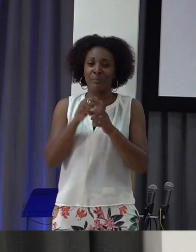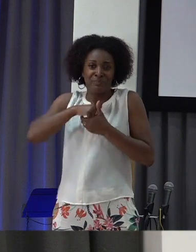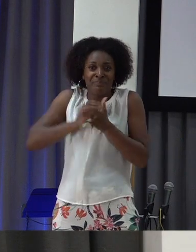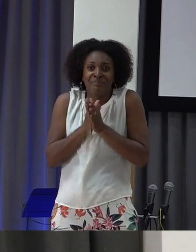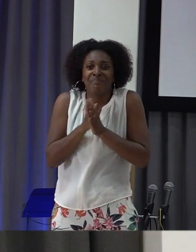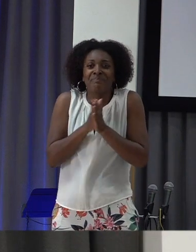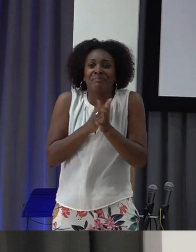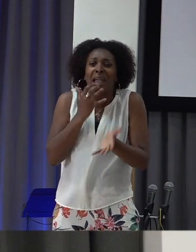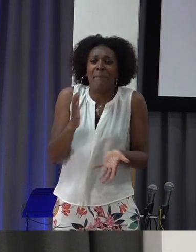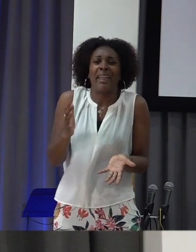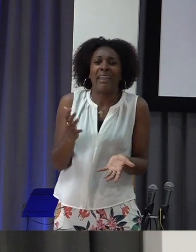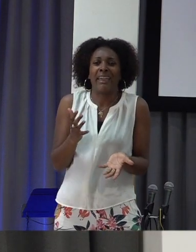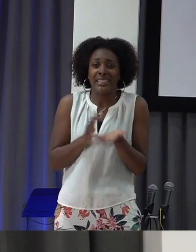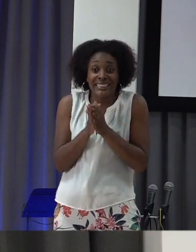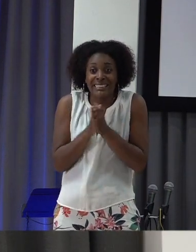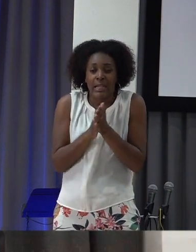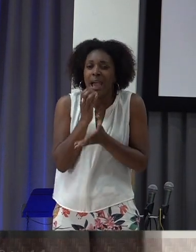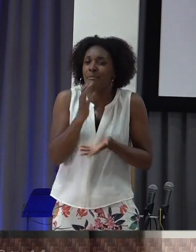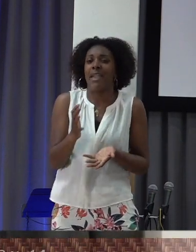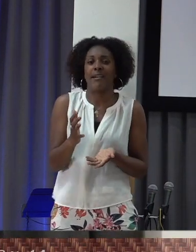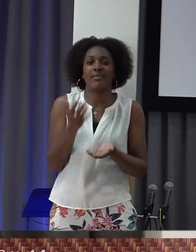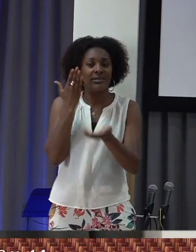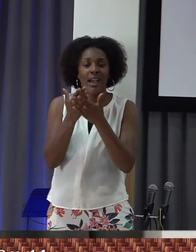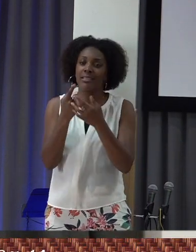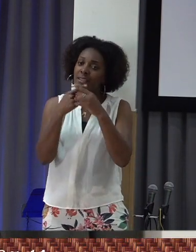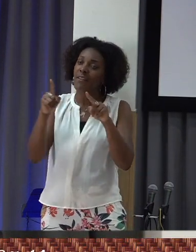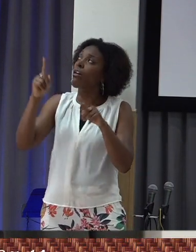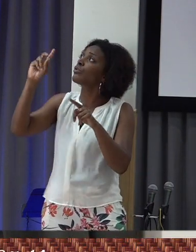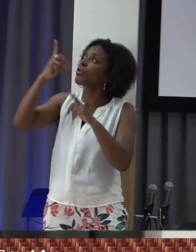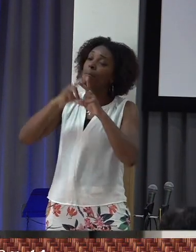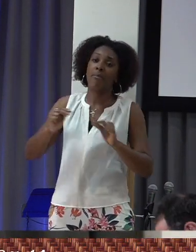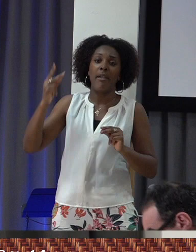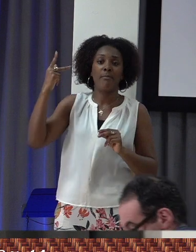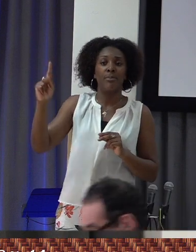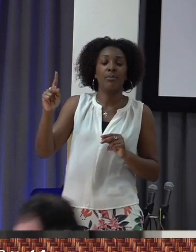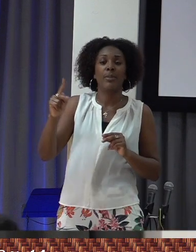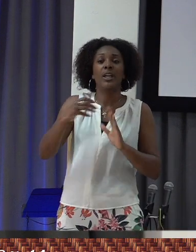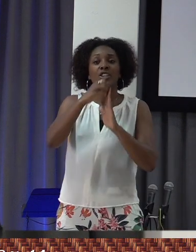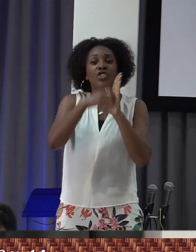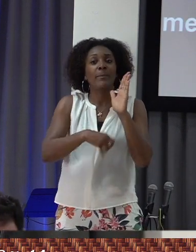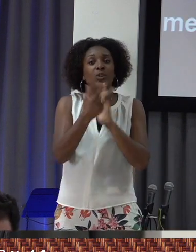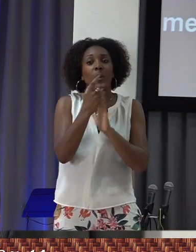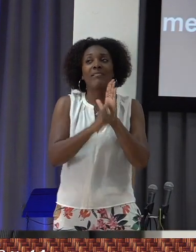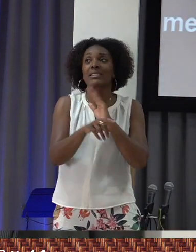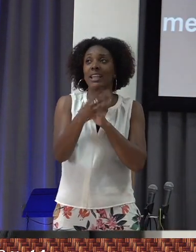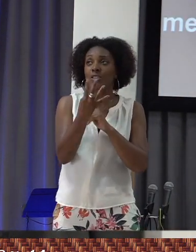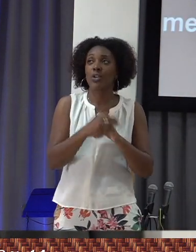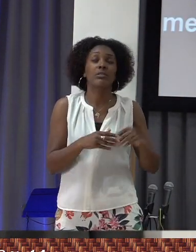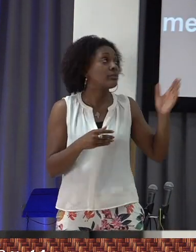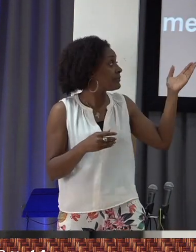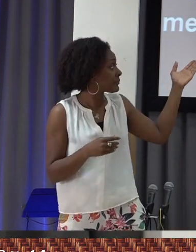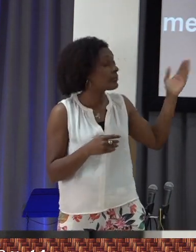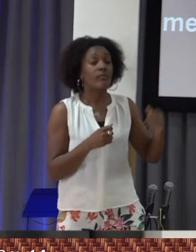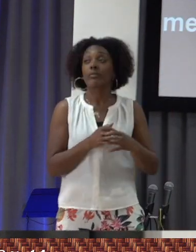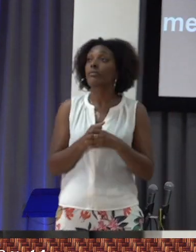est absolument contraire à la paix de Dieu. Et il dit au chapitre 3, verset 14 de son épître, « Mais si